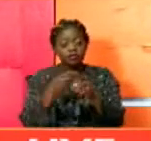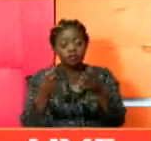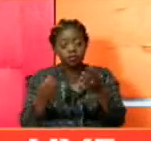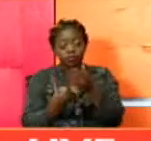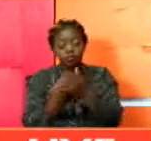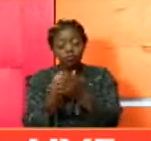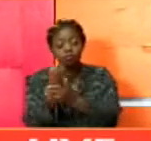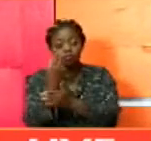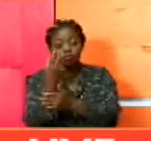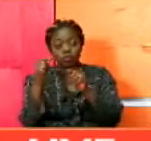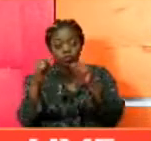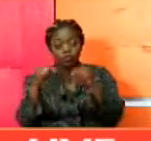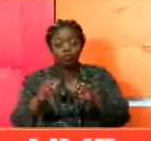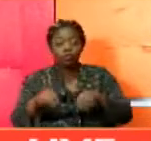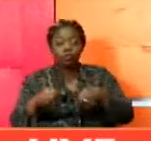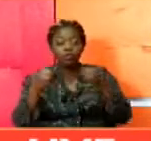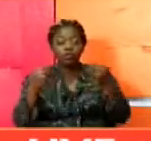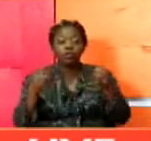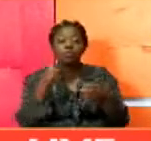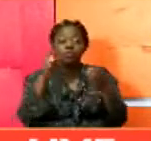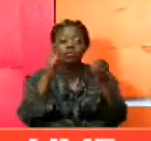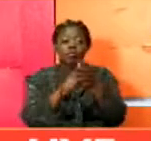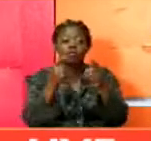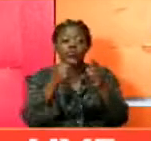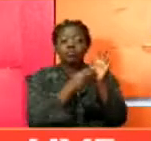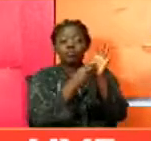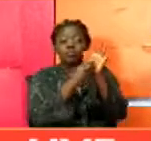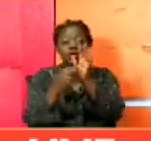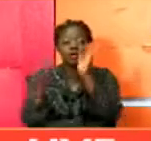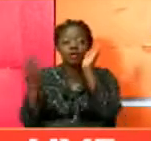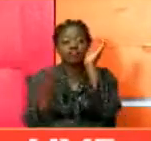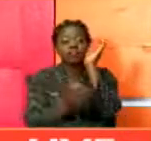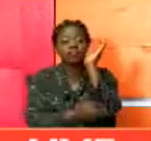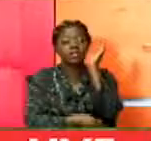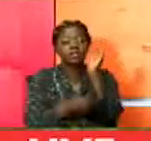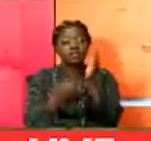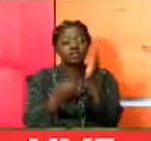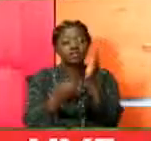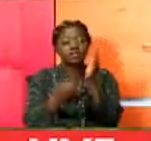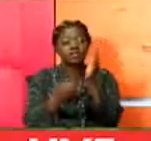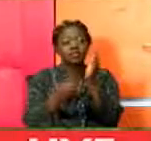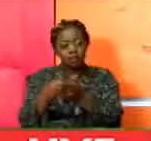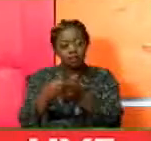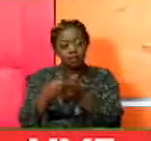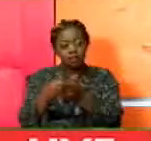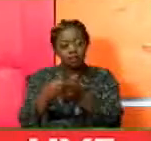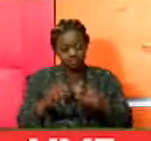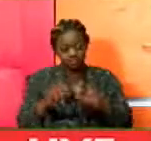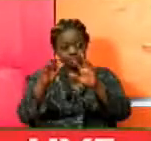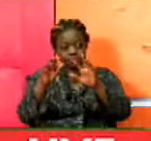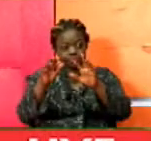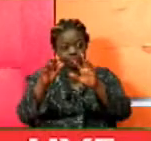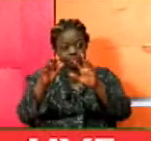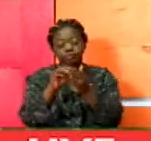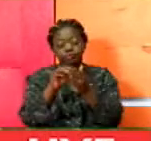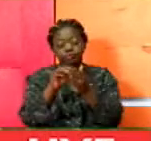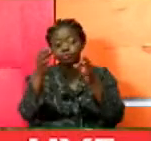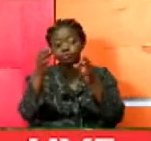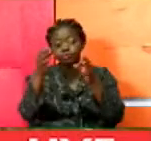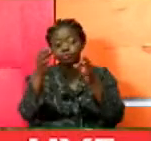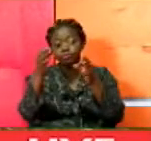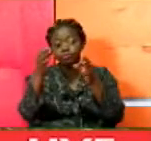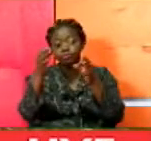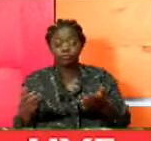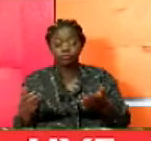by'osimbye. Leero nno tukuleetedde afunye mu muleso ogwa Harvest Money. Obulimi n'obulunzi yemu ku mpagi wanidde